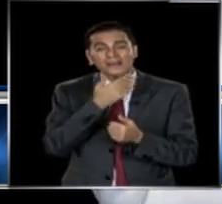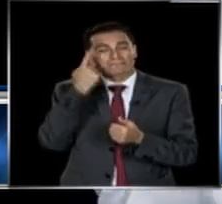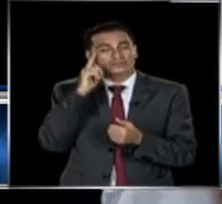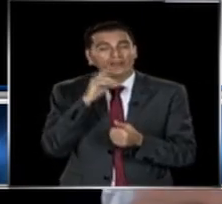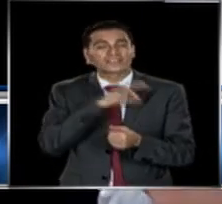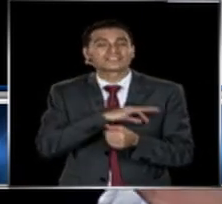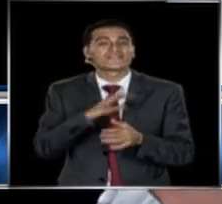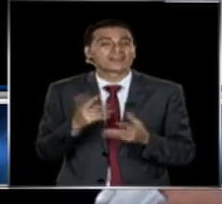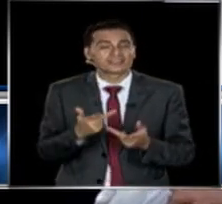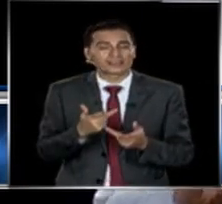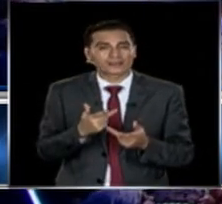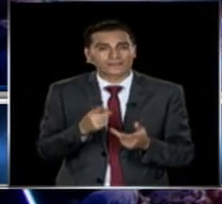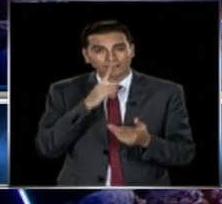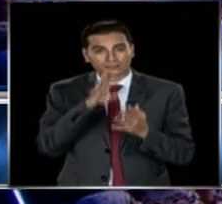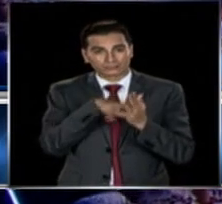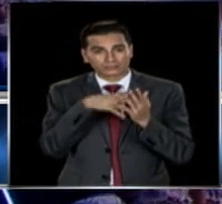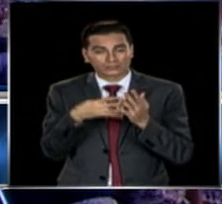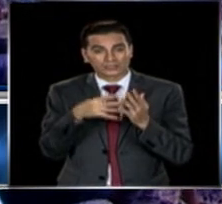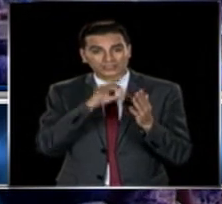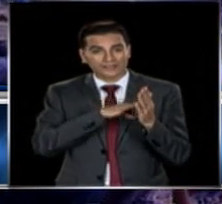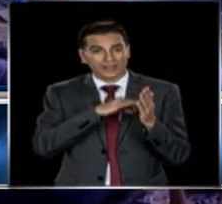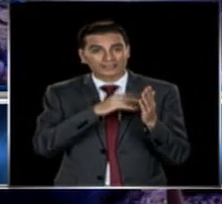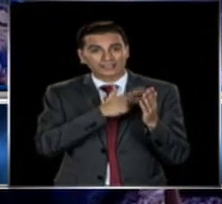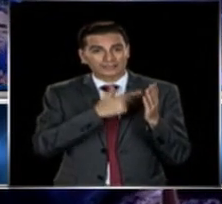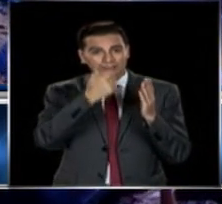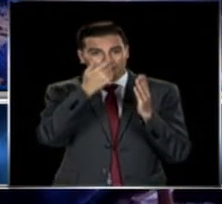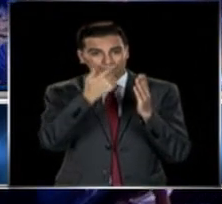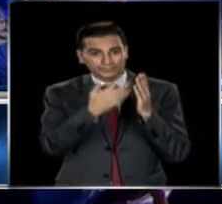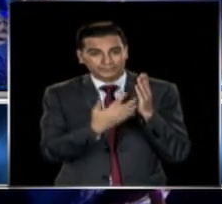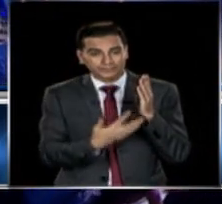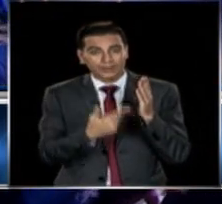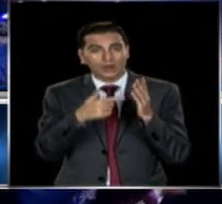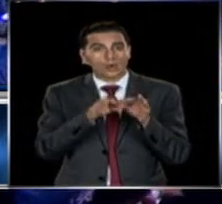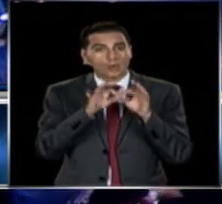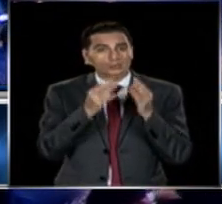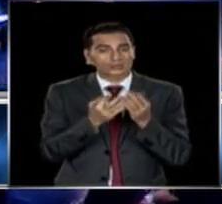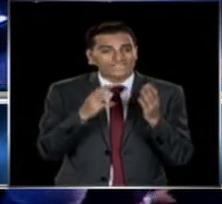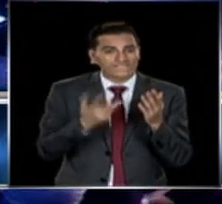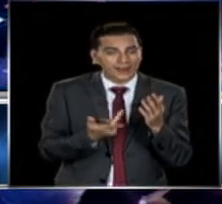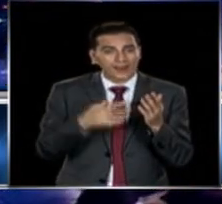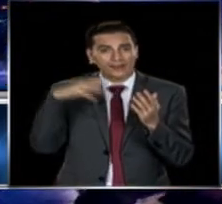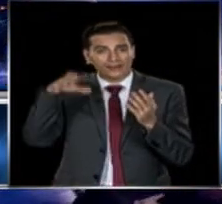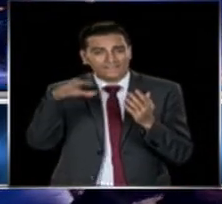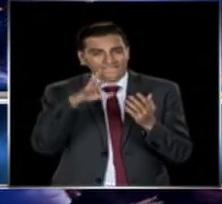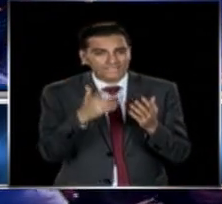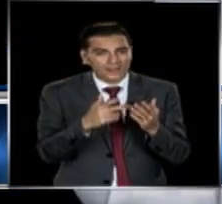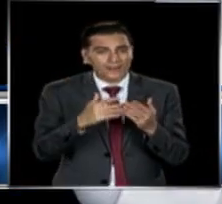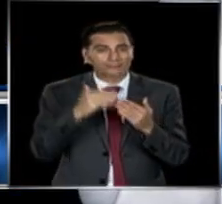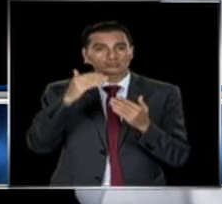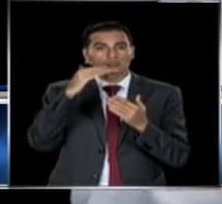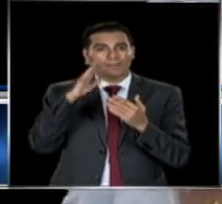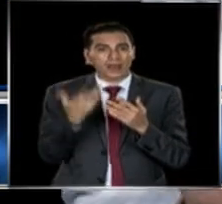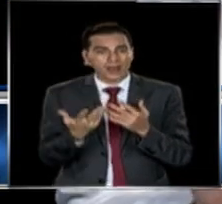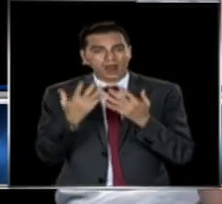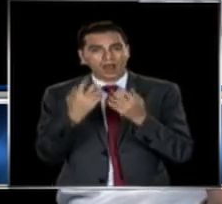كدولة عايزين قاعدة بيانات عشان نعرف ولادنا فين. طب مين اللي الأسرة كلها ممكن تكون، فنحمي الأجيال اللي جاية. طب